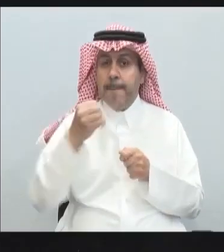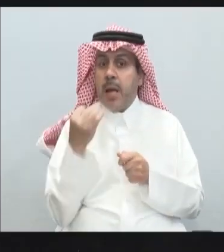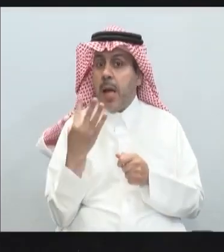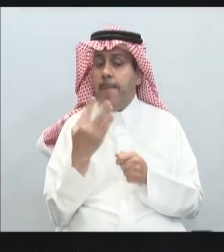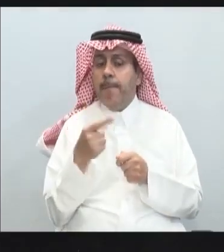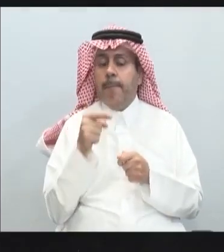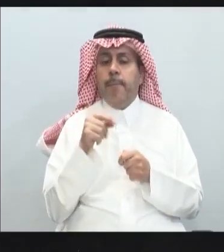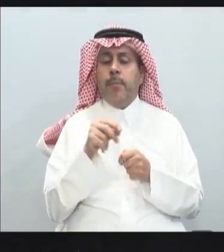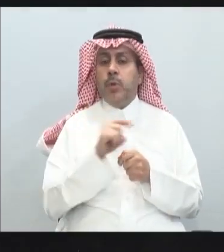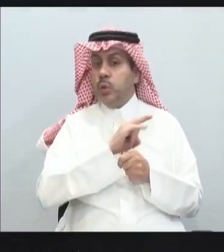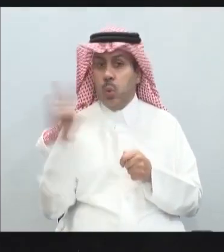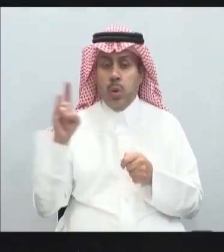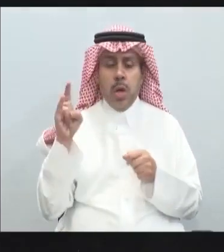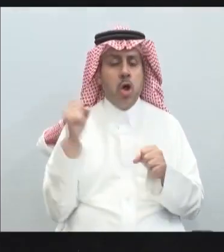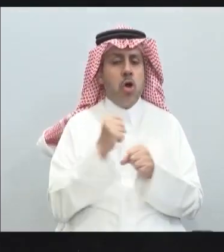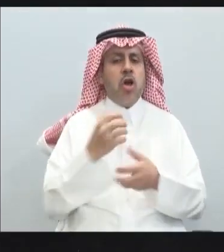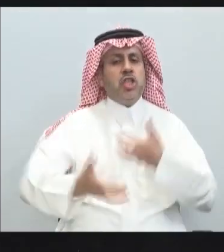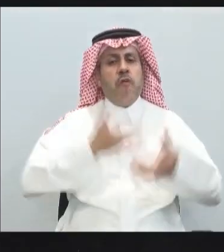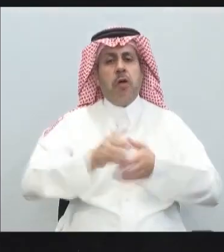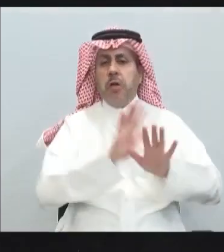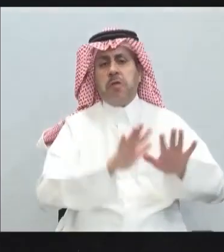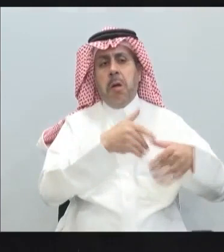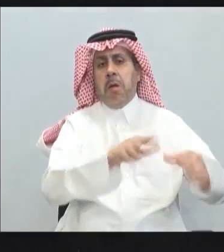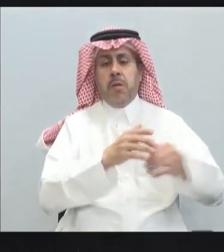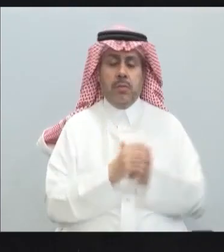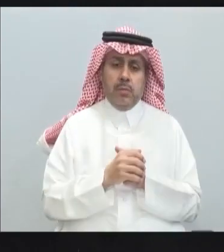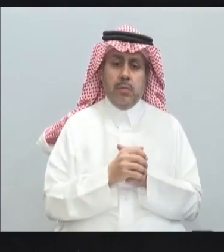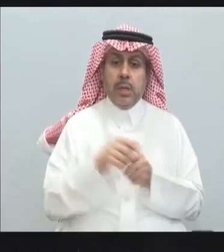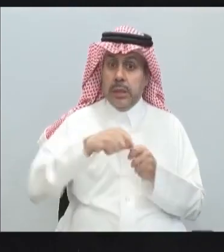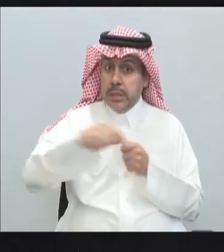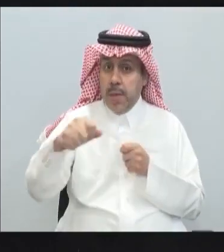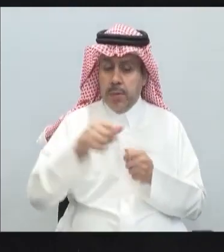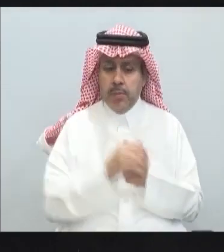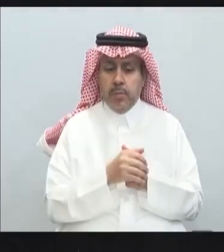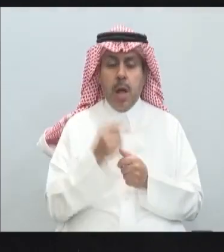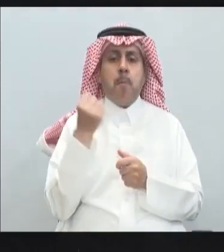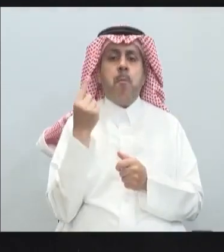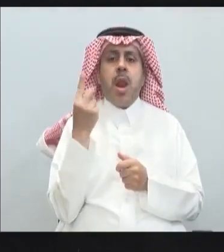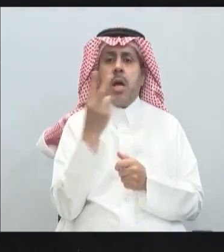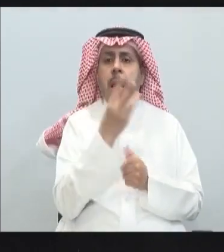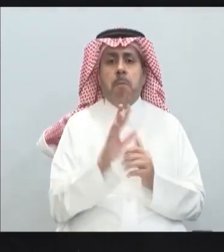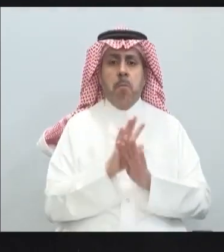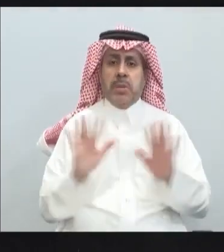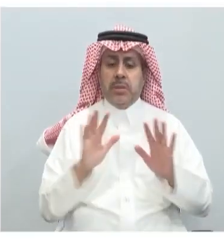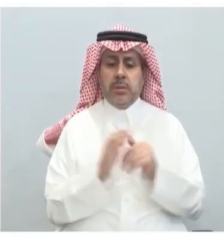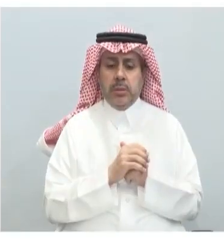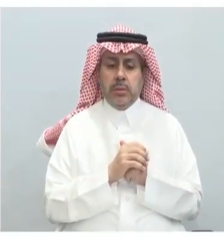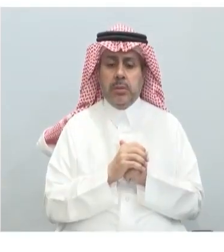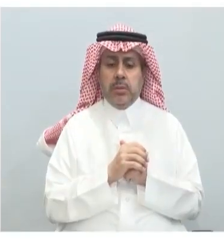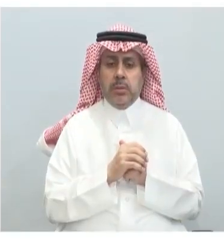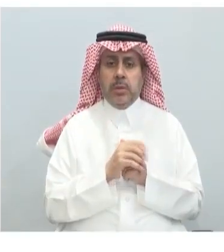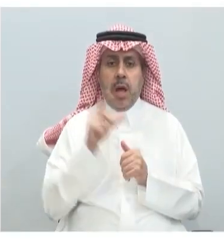نتطرق لتفاعلات نفسها يعني نستطيع حسابها بالارقام فقط لاحظ